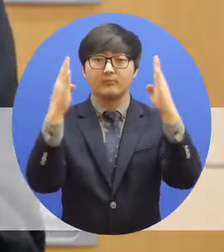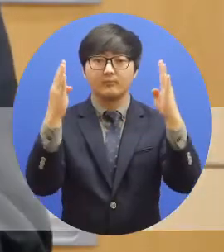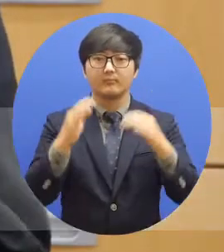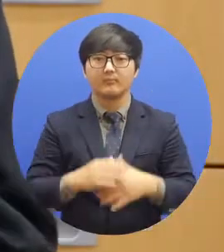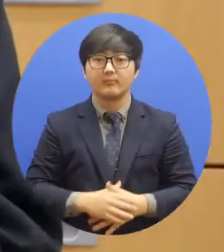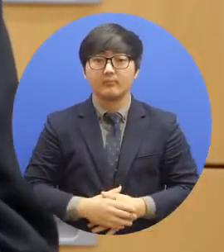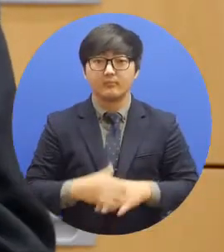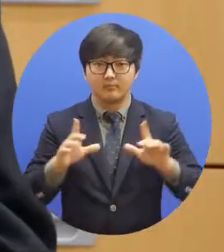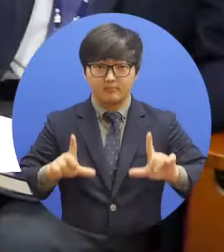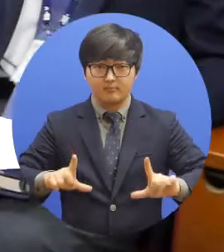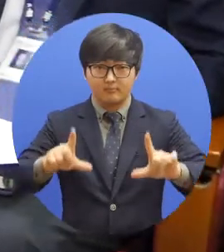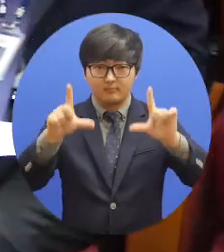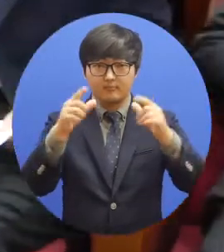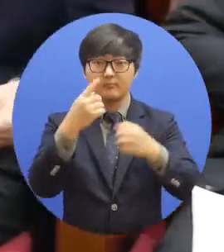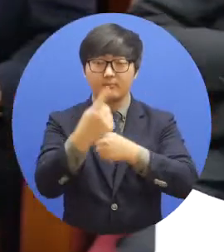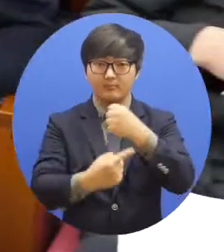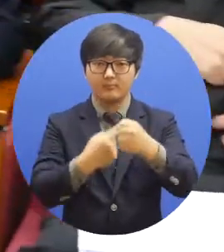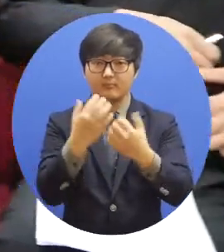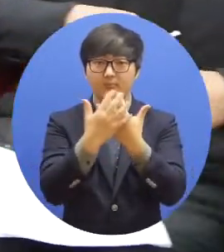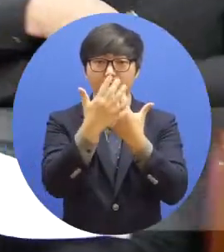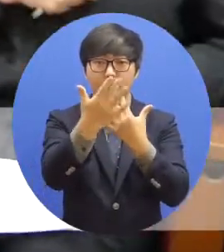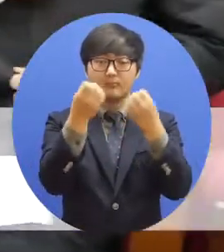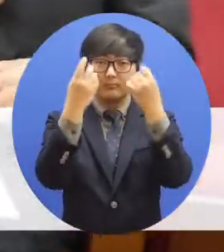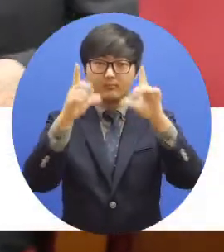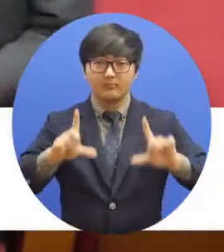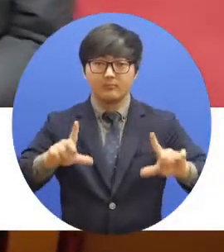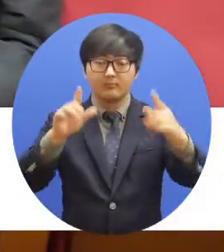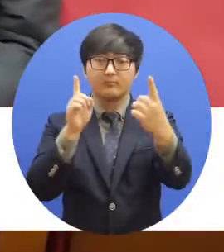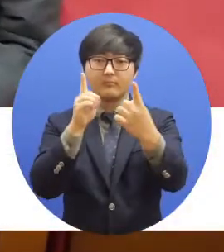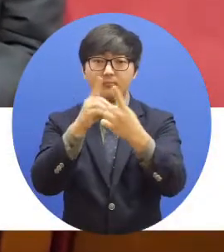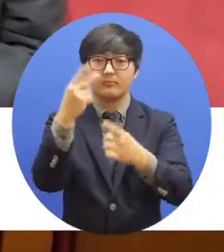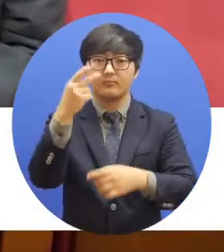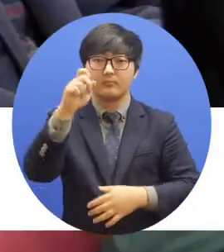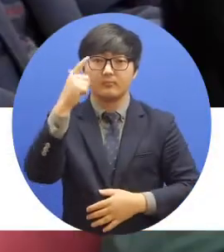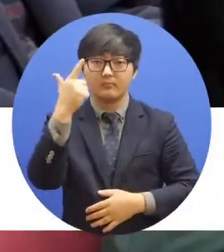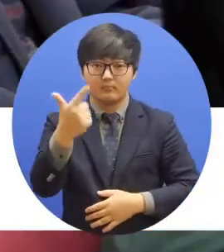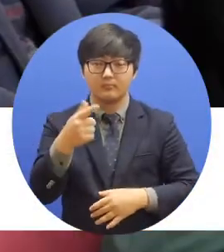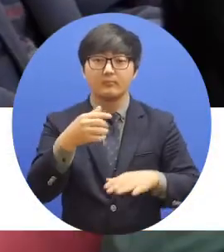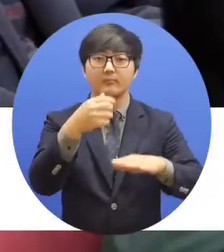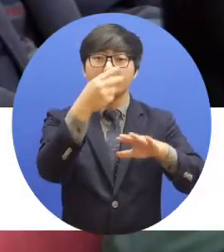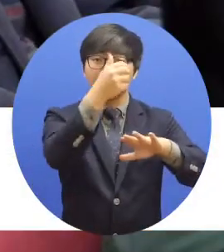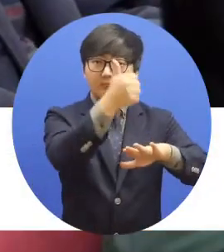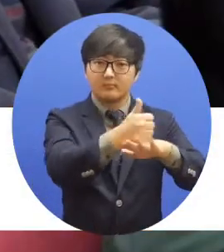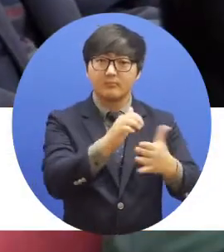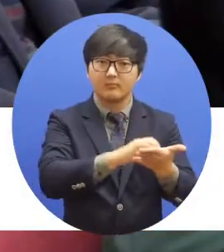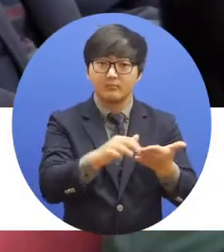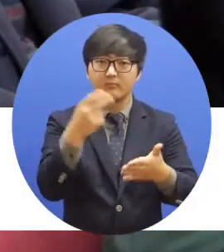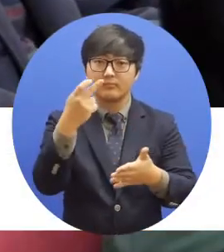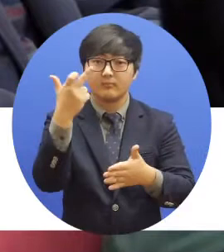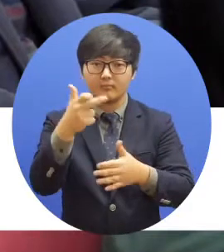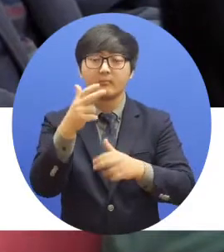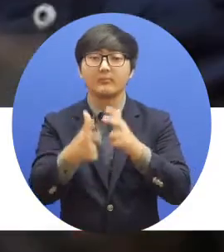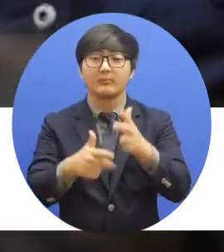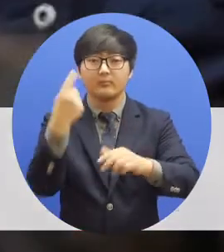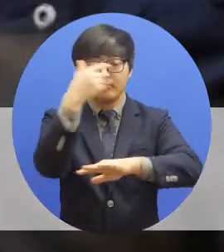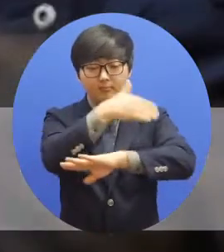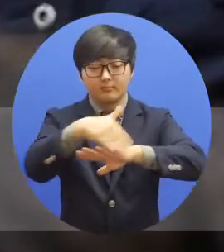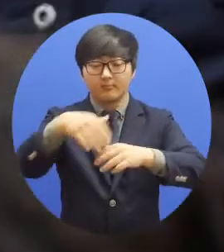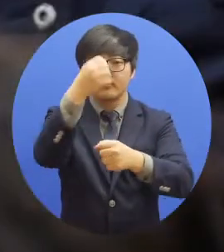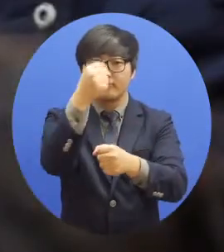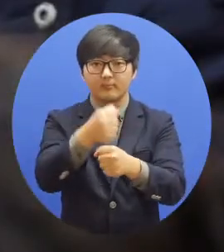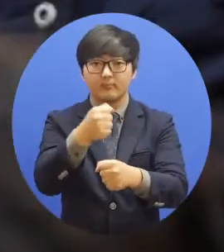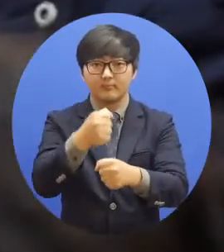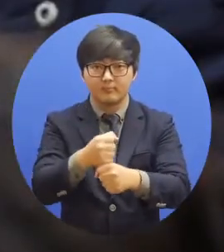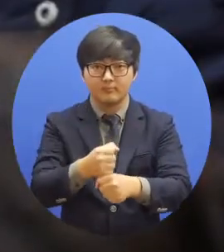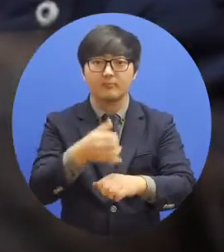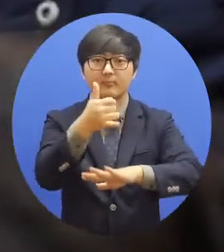이날 연시총회는 정유년 새해를 맞아 2016년 결산 및 2017년 사업계획을 수립하고